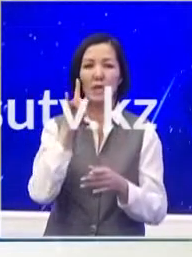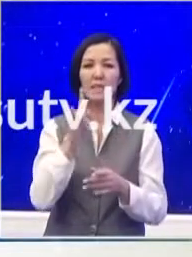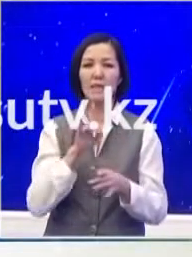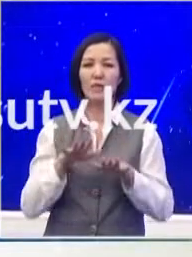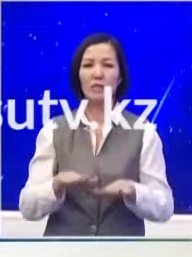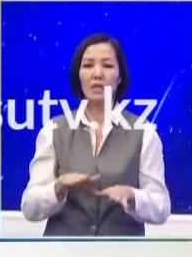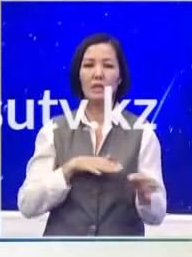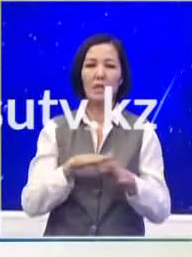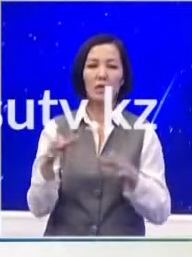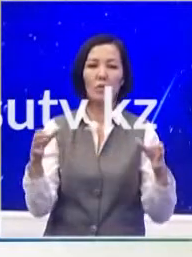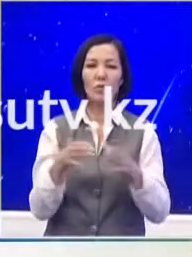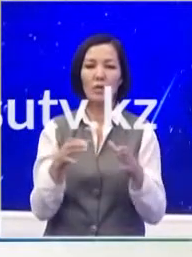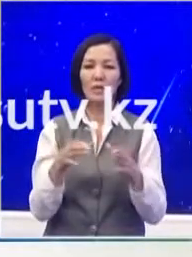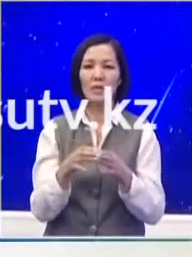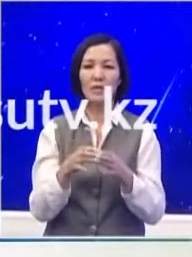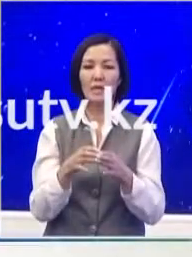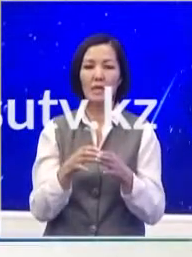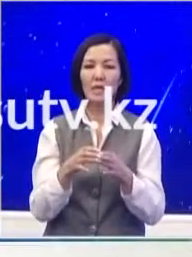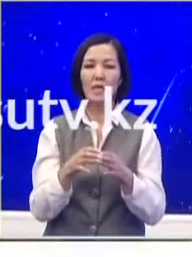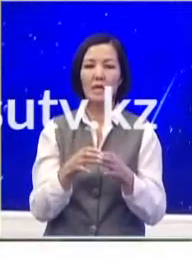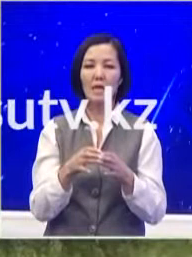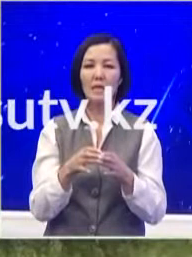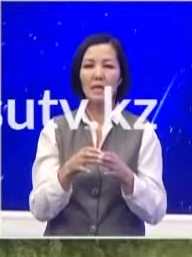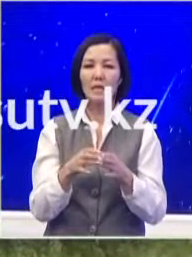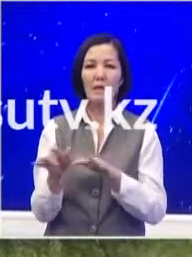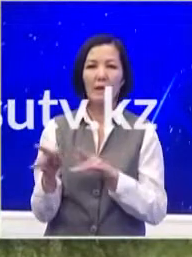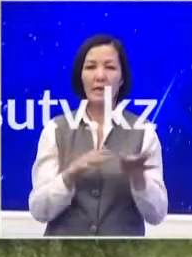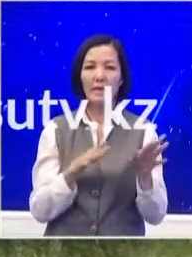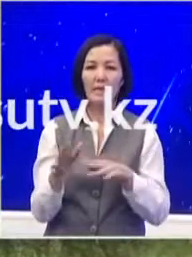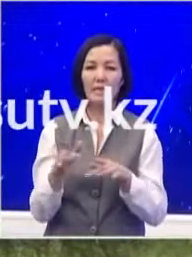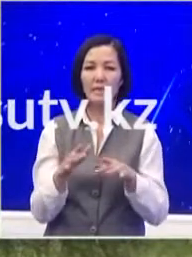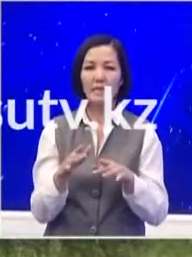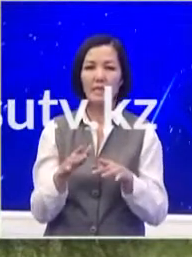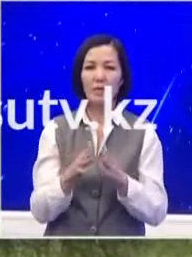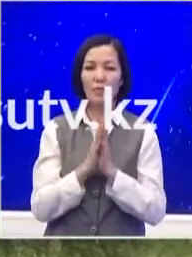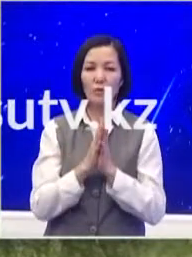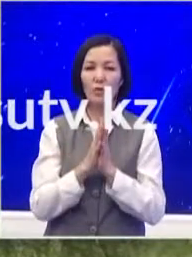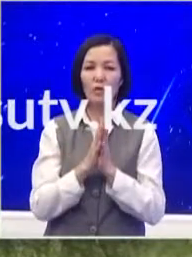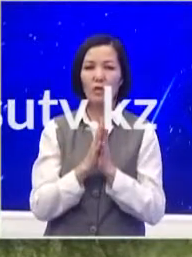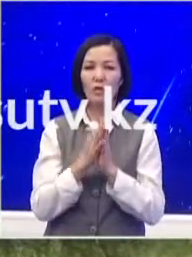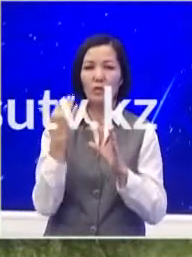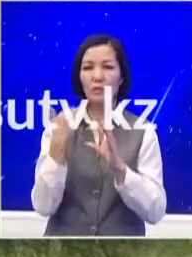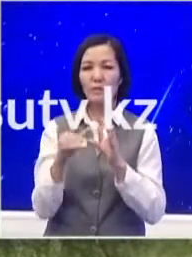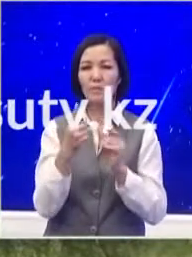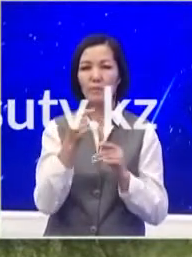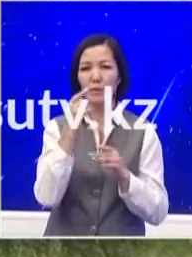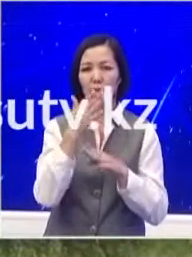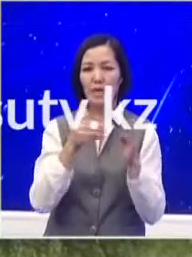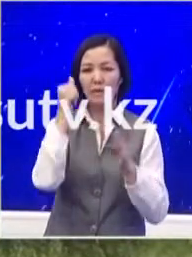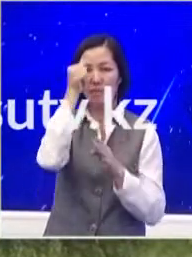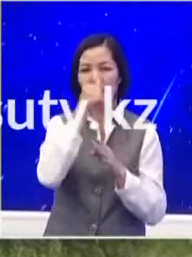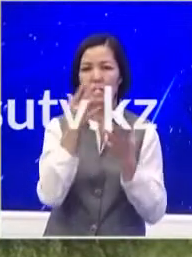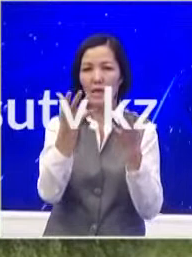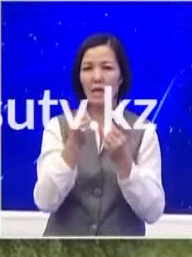жергілікті атқарушы органдарының лауазымды тұлғаларының әрекеттеріне қатысты өтініш білдірдім. 1,5 жыл жүгіріп ала